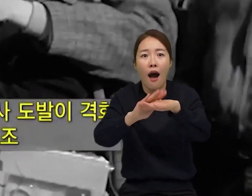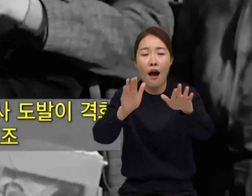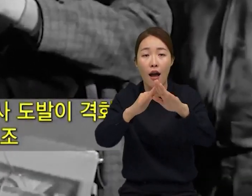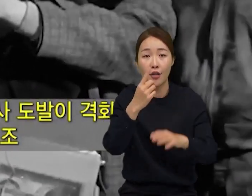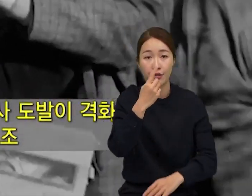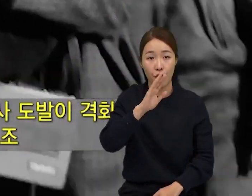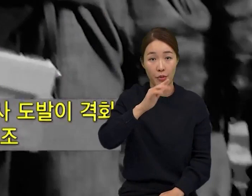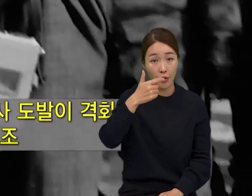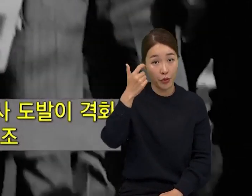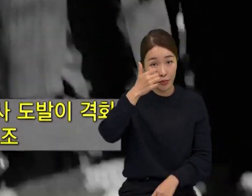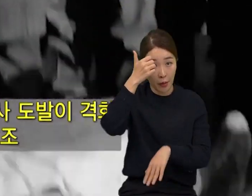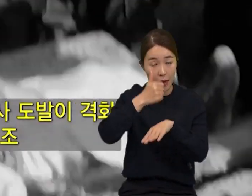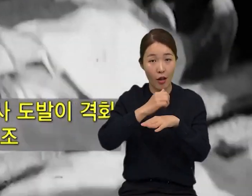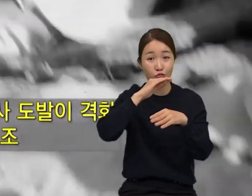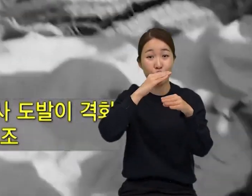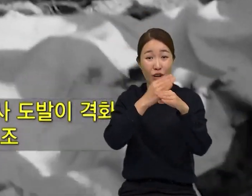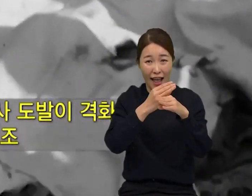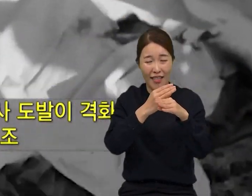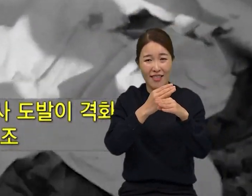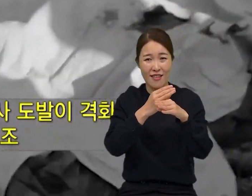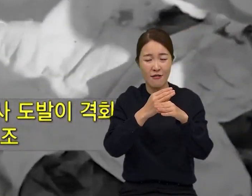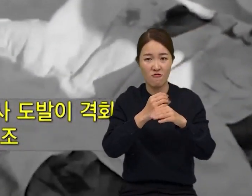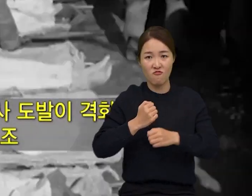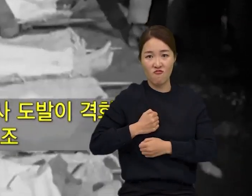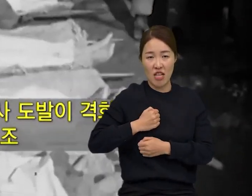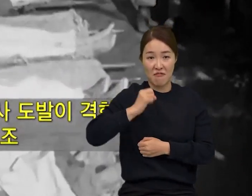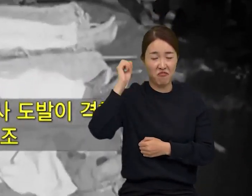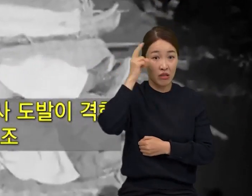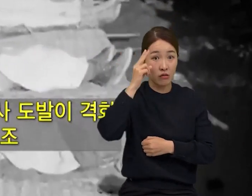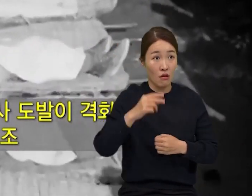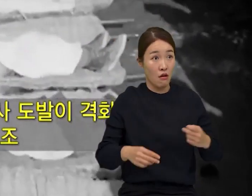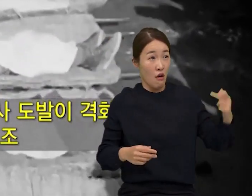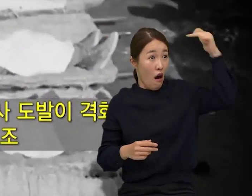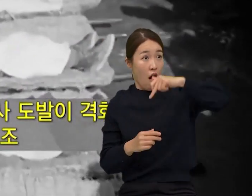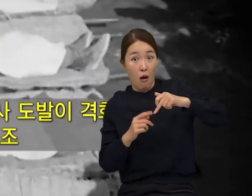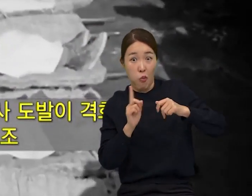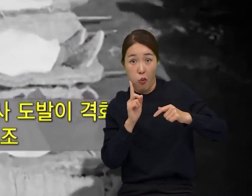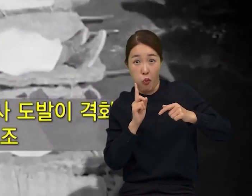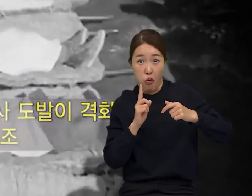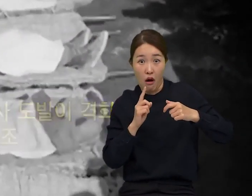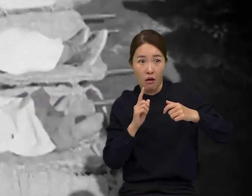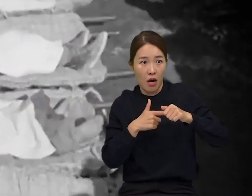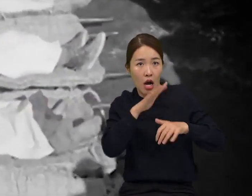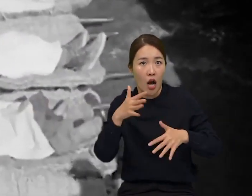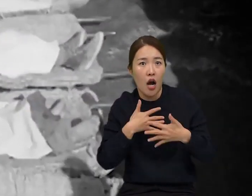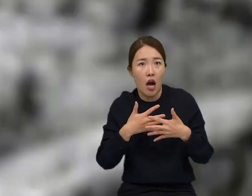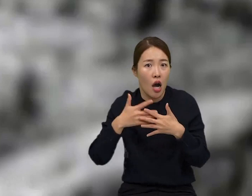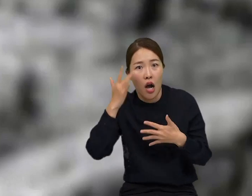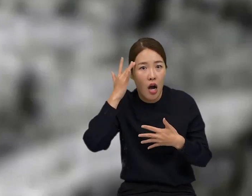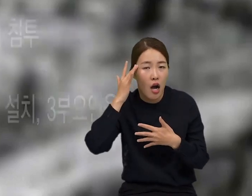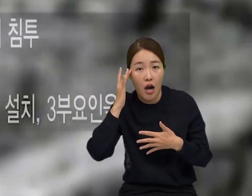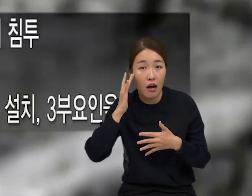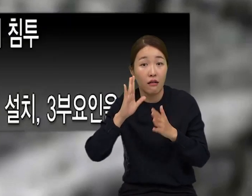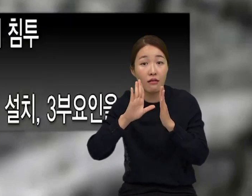1960년대 말 북한의 대남 군사 도발이 격화하면서 남북 간의 긴장은 최고조에 달했다.